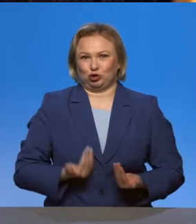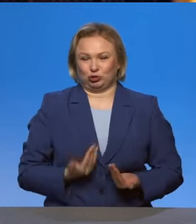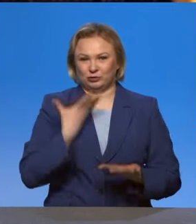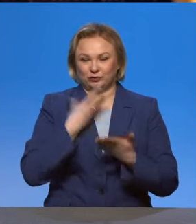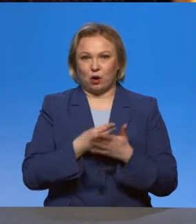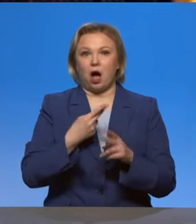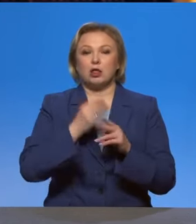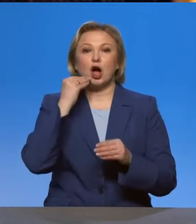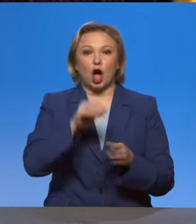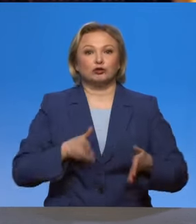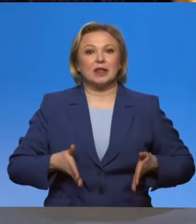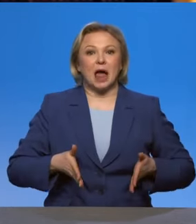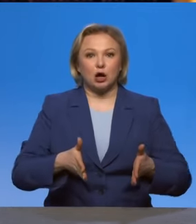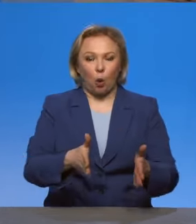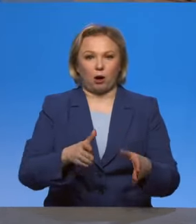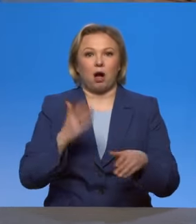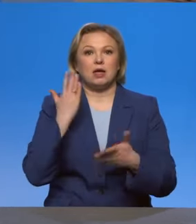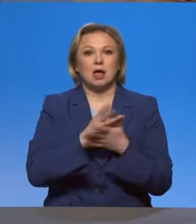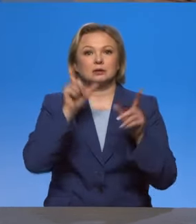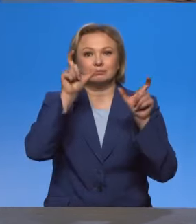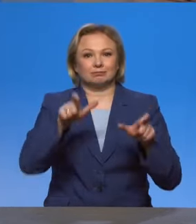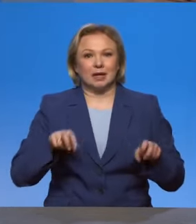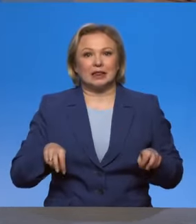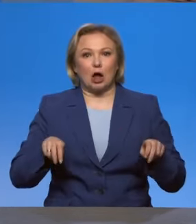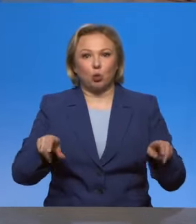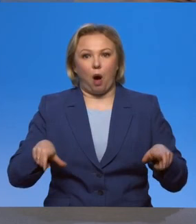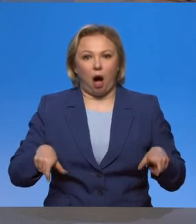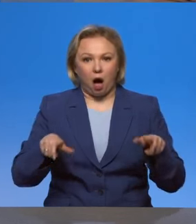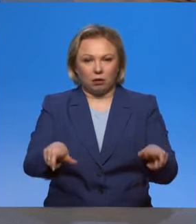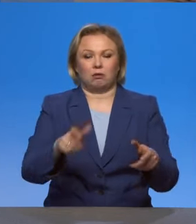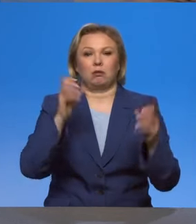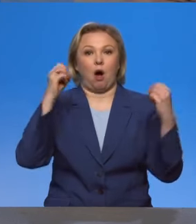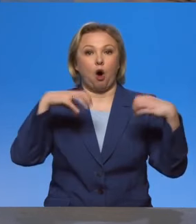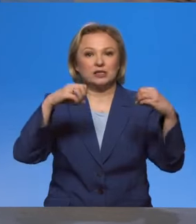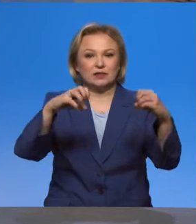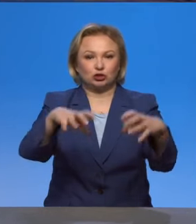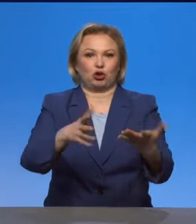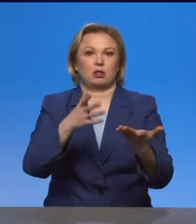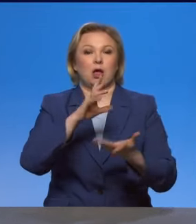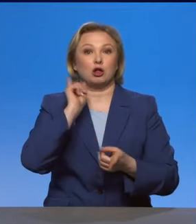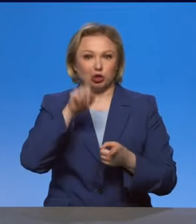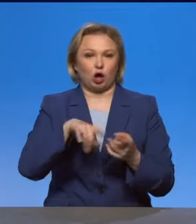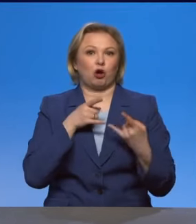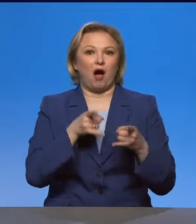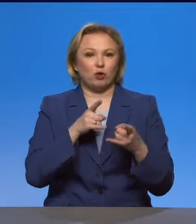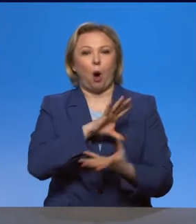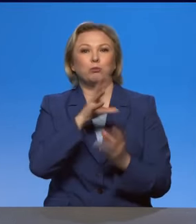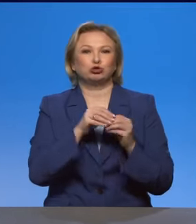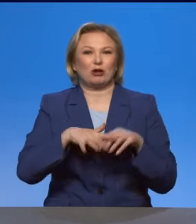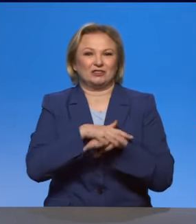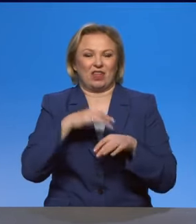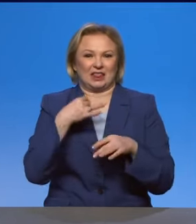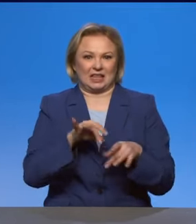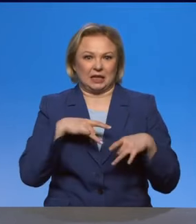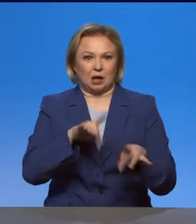освещение, да, это тротуар, это общественный транспорт даже, да, то есть это какие-то, может, небольшие даже заборы, и, в